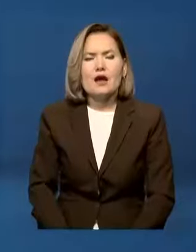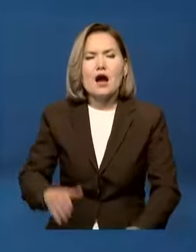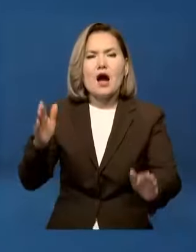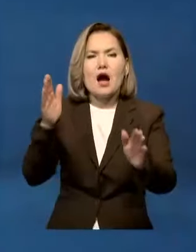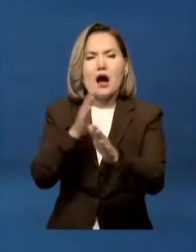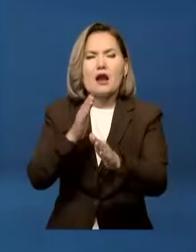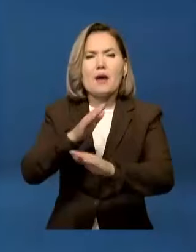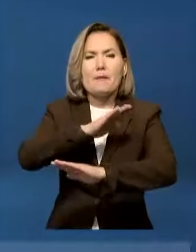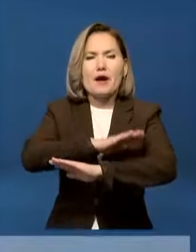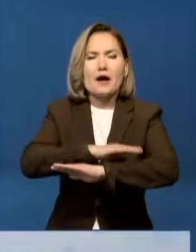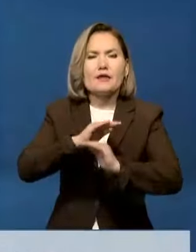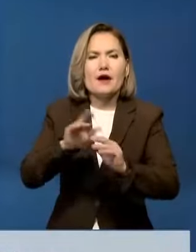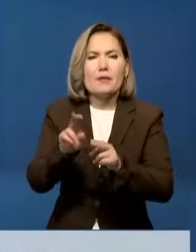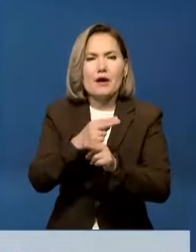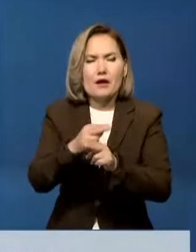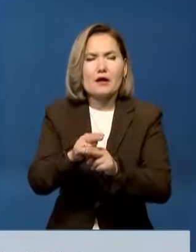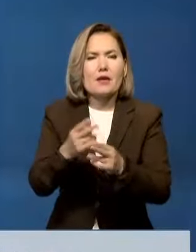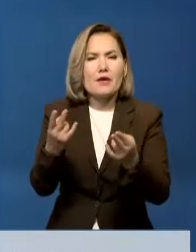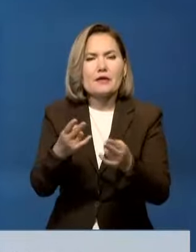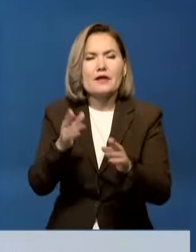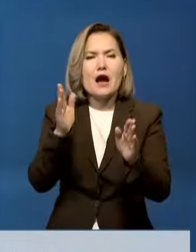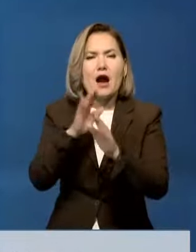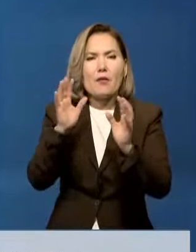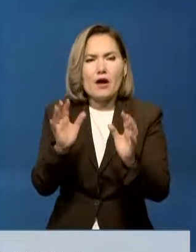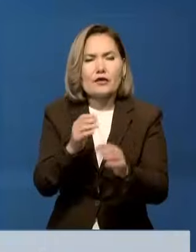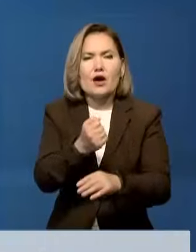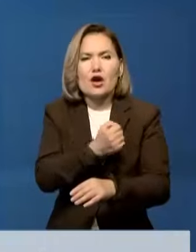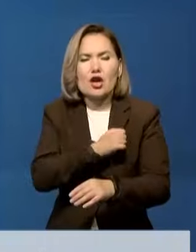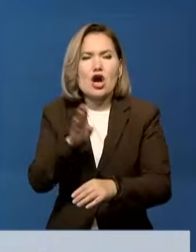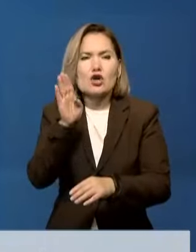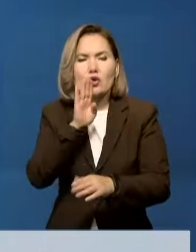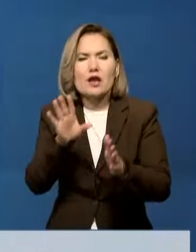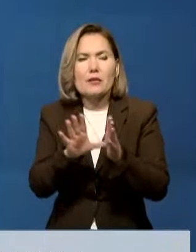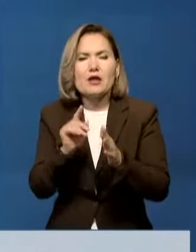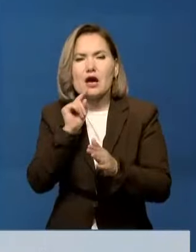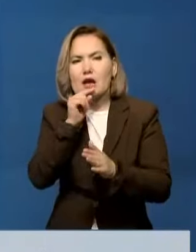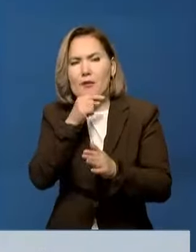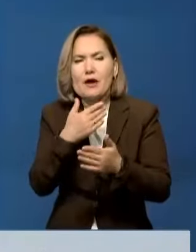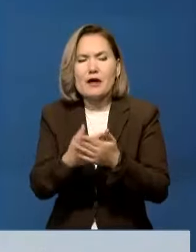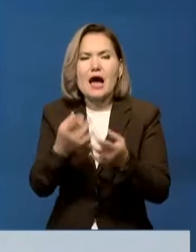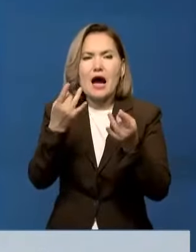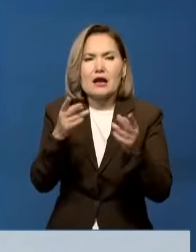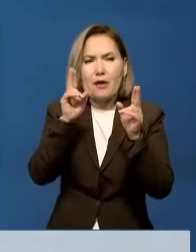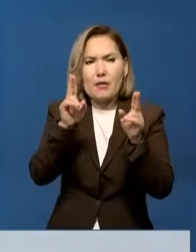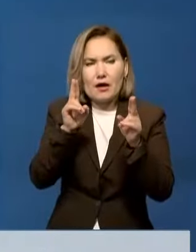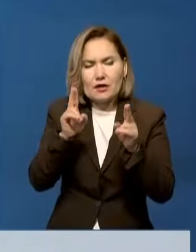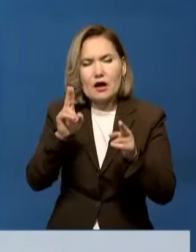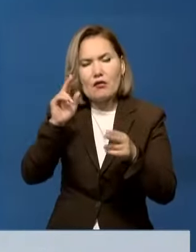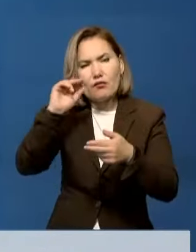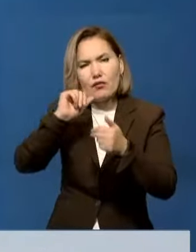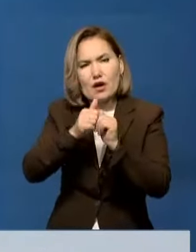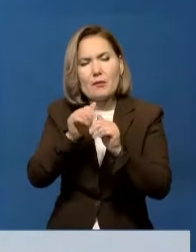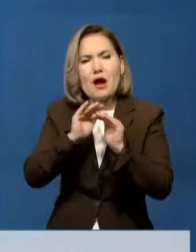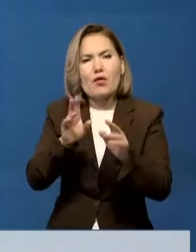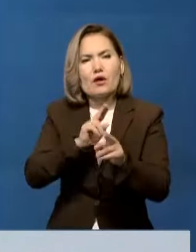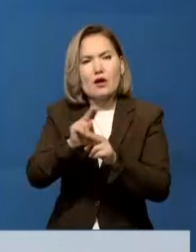Экологиялық тәрбие тал бесіктен басталуы керек. Табиғатты аялау, су мен энергияны үнемдеу сияқты қарапайым қағидаттарды